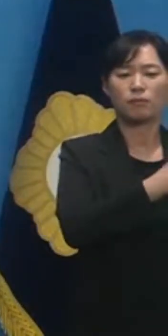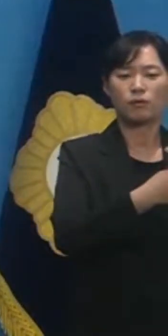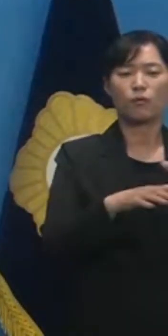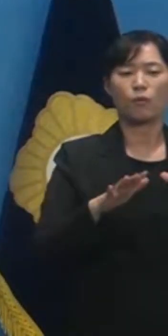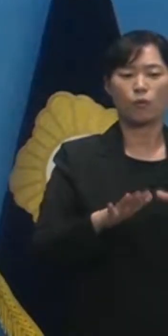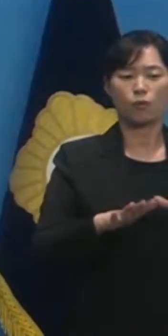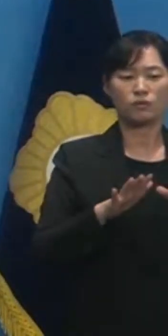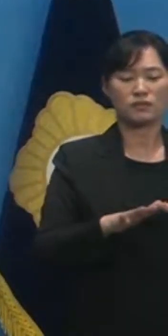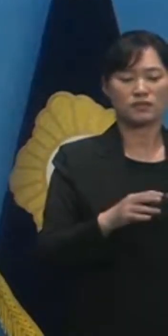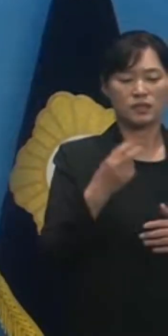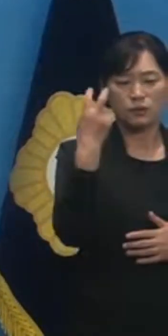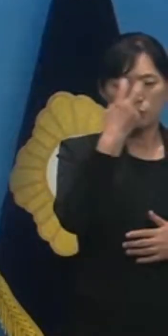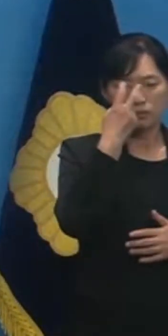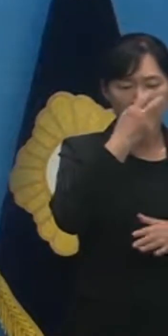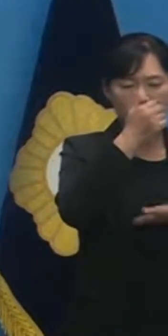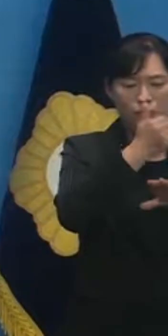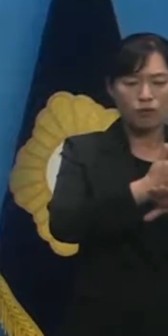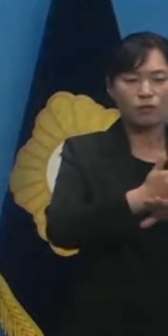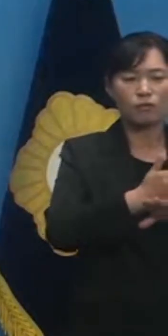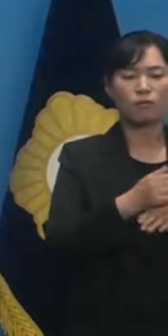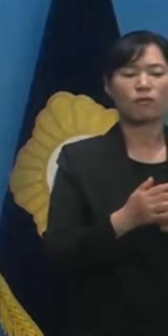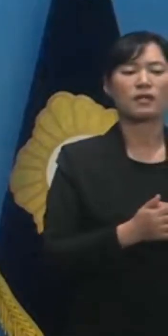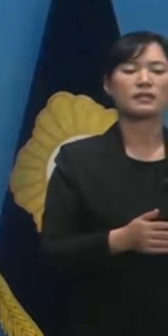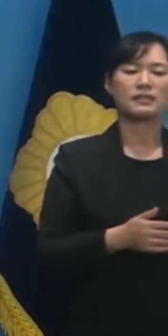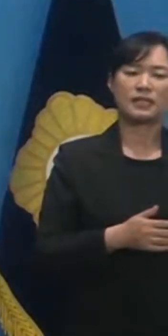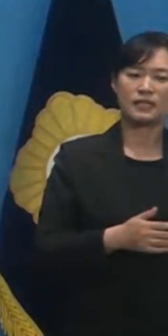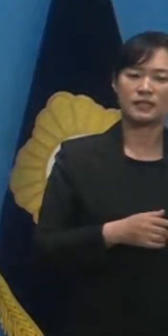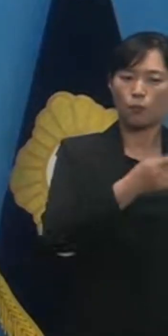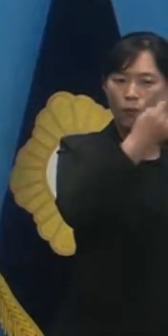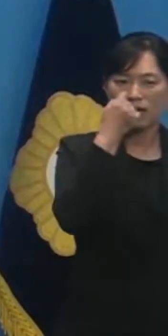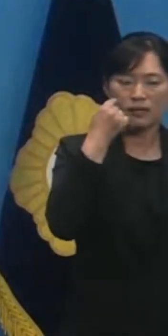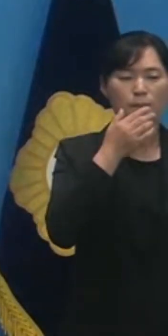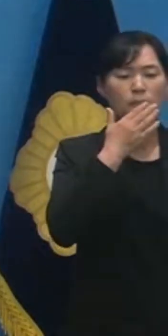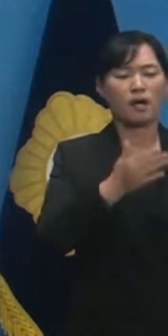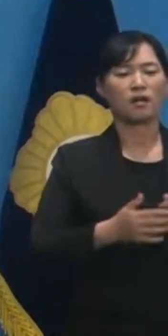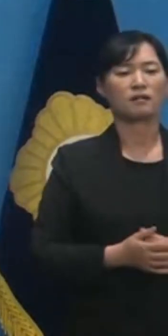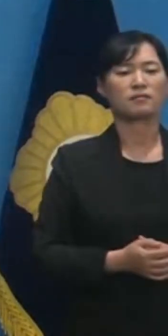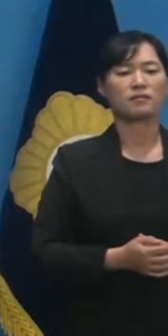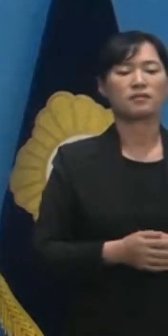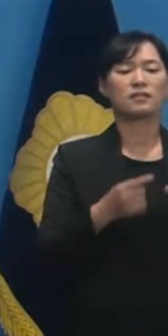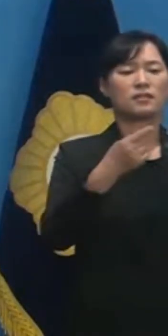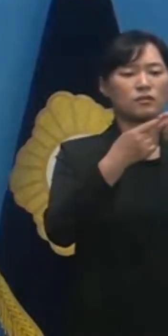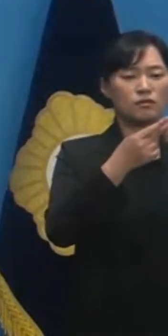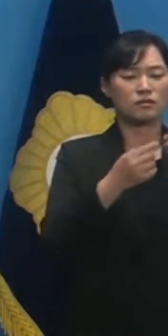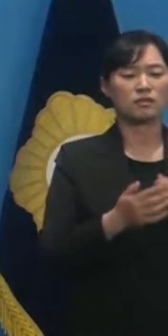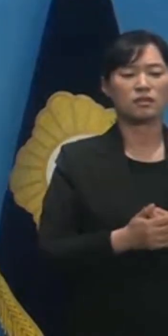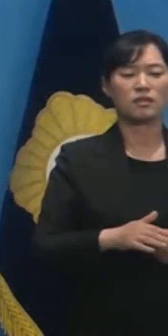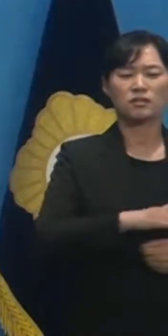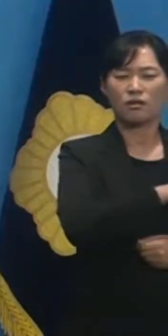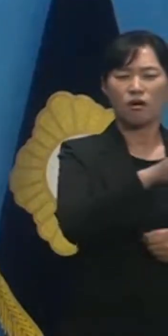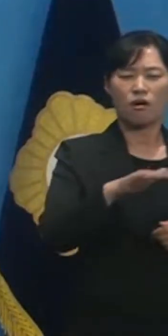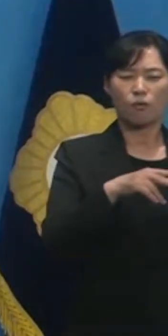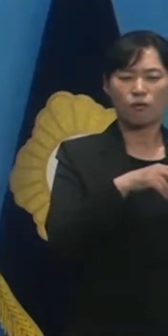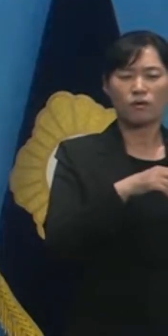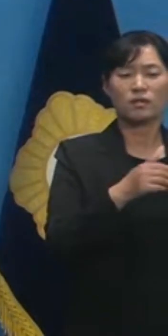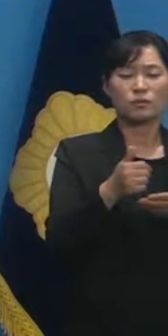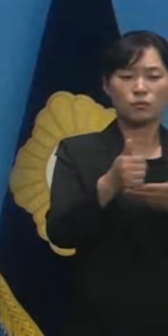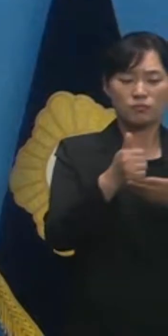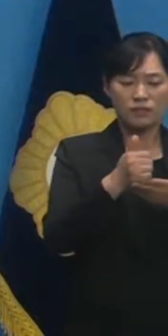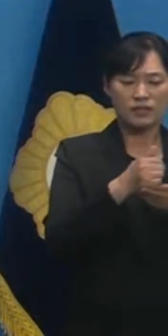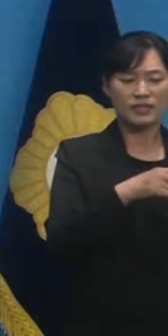오늘 민간합동조사단의 발표로 우리는 세 가지를 확인할 수 있었습니다. 첫째, 전 고객의 개인정보